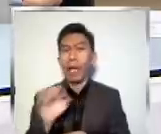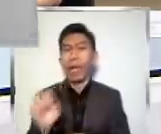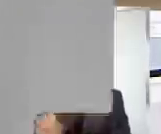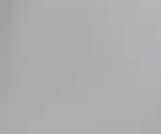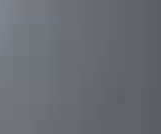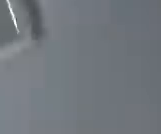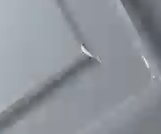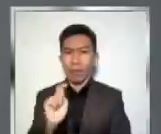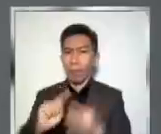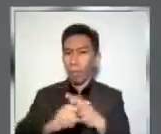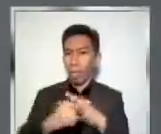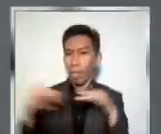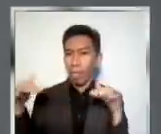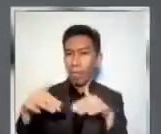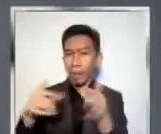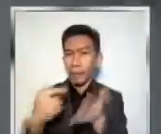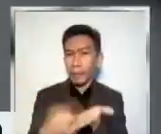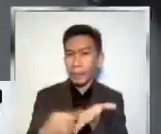Moro.